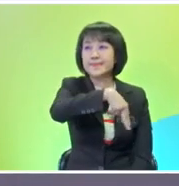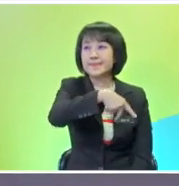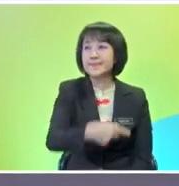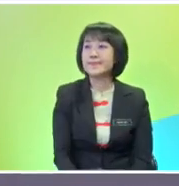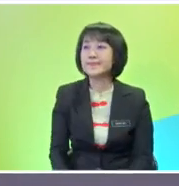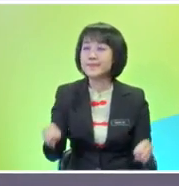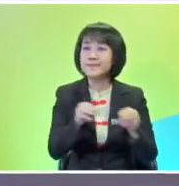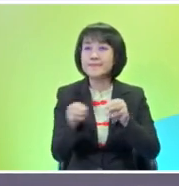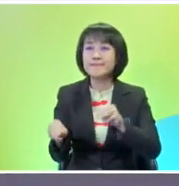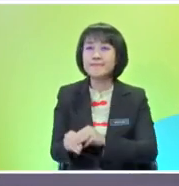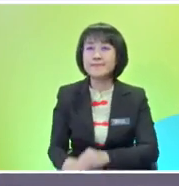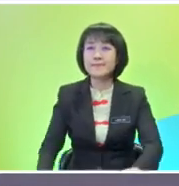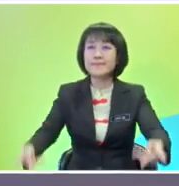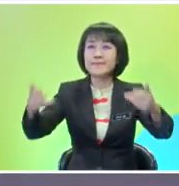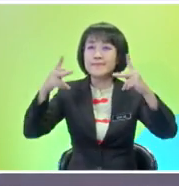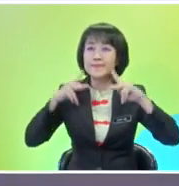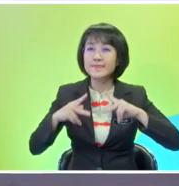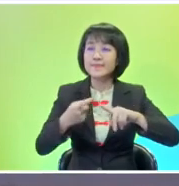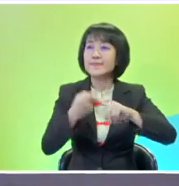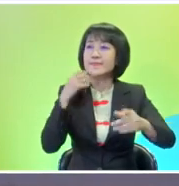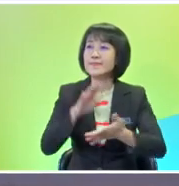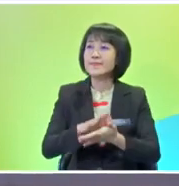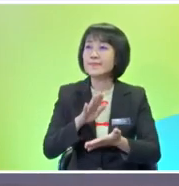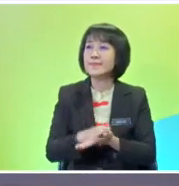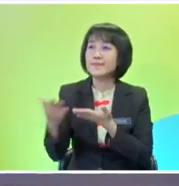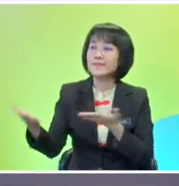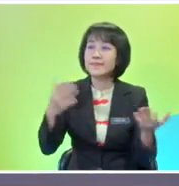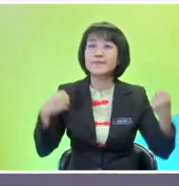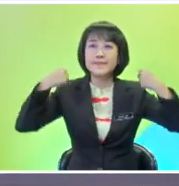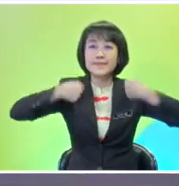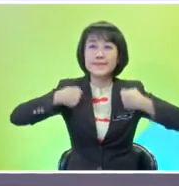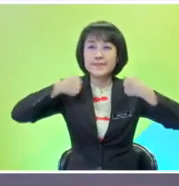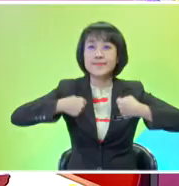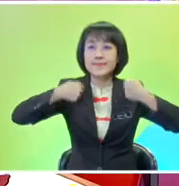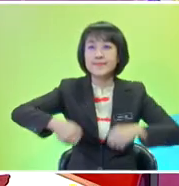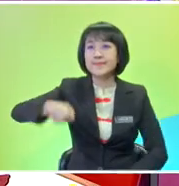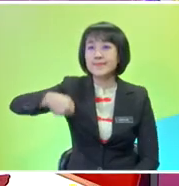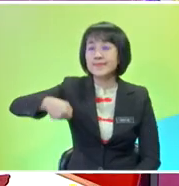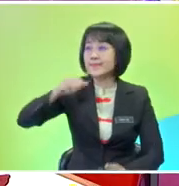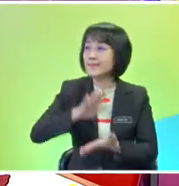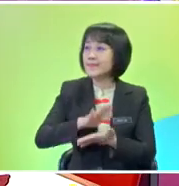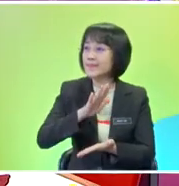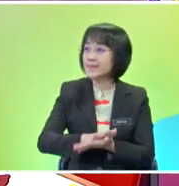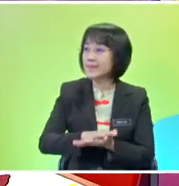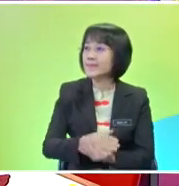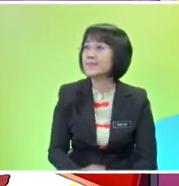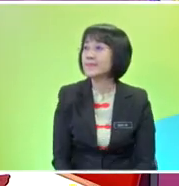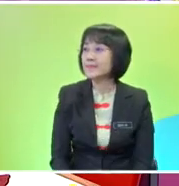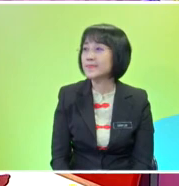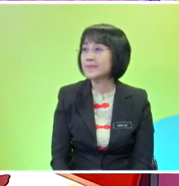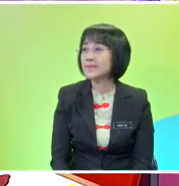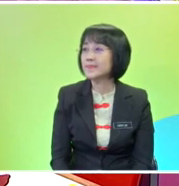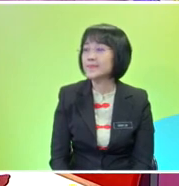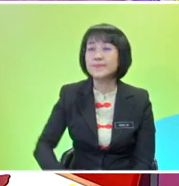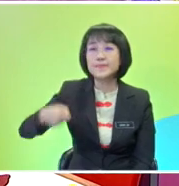A ni Betul apa dia bawa tu Mira dia bawa beg sekolah cikg ah selalunya beg kawan-kawan murid-murid beg berada di